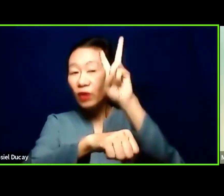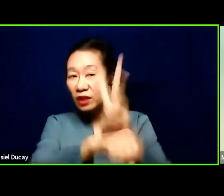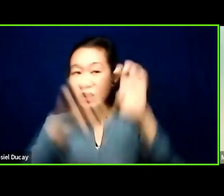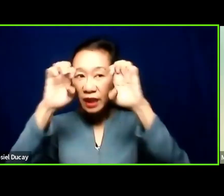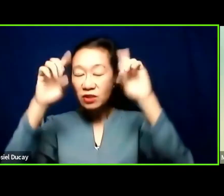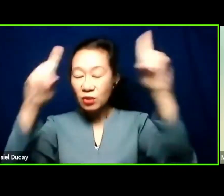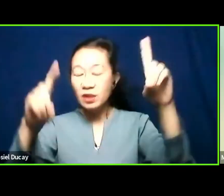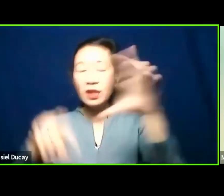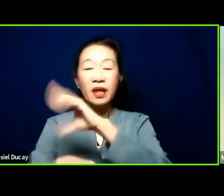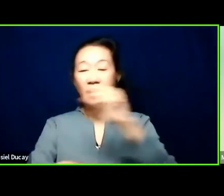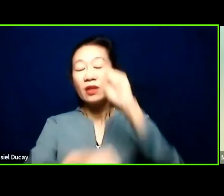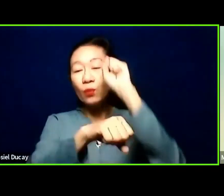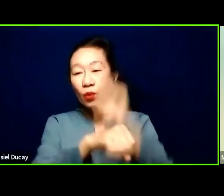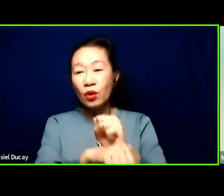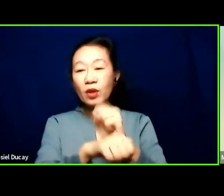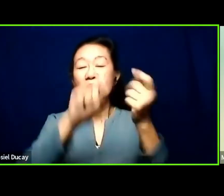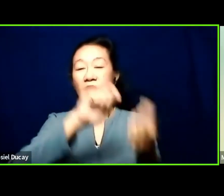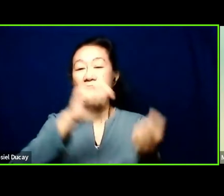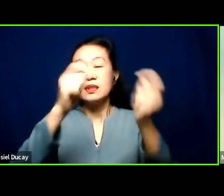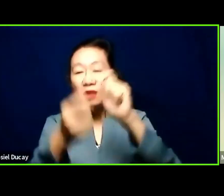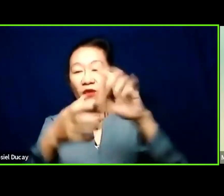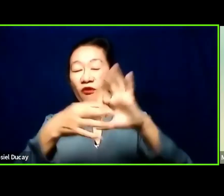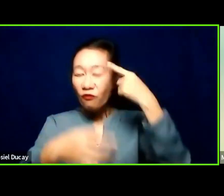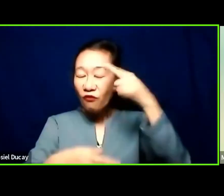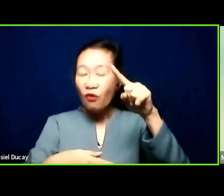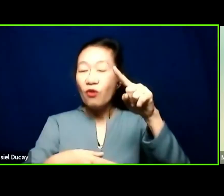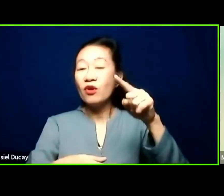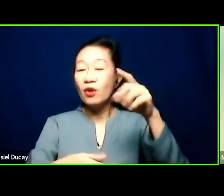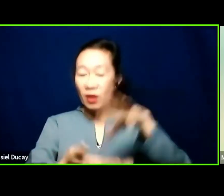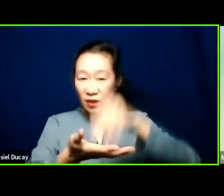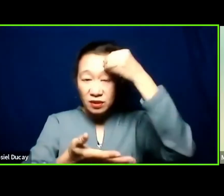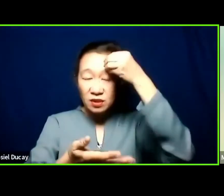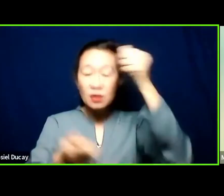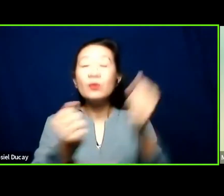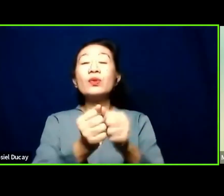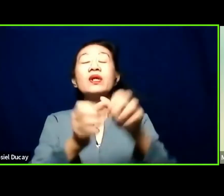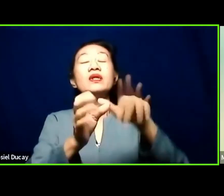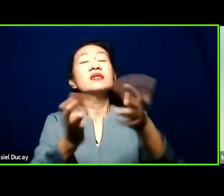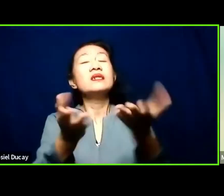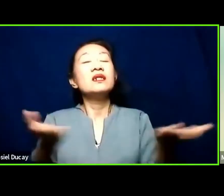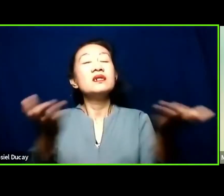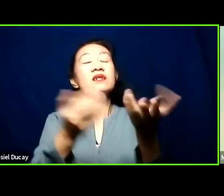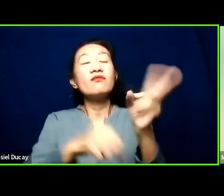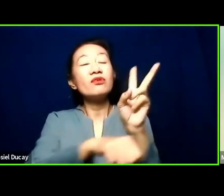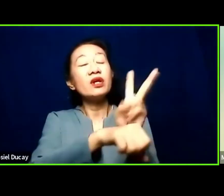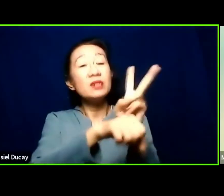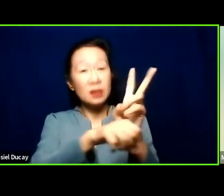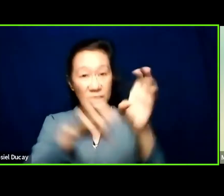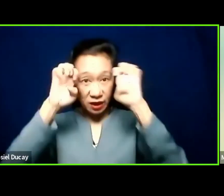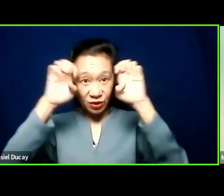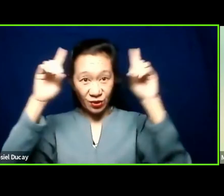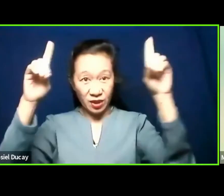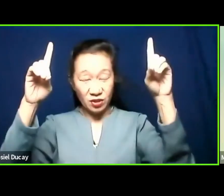and Work Transition for Learners with Disabilities. Dito sa vocational